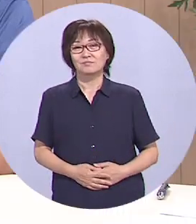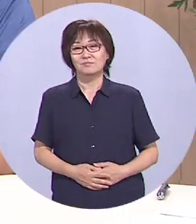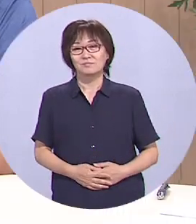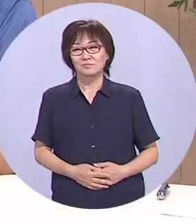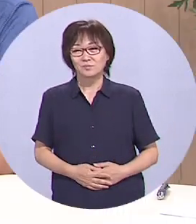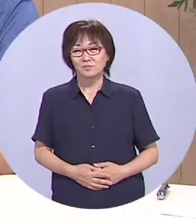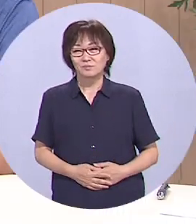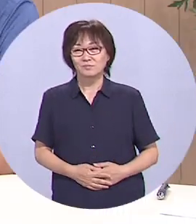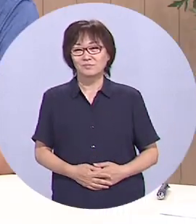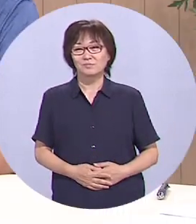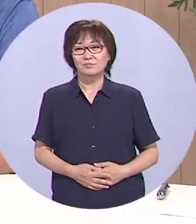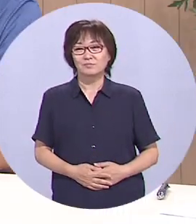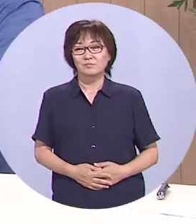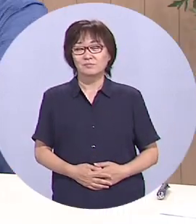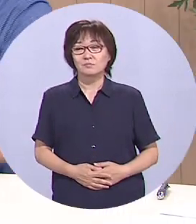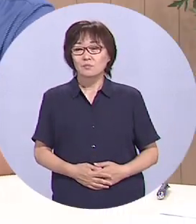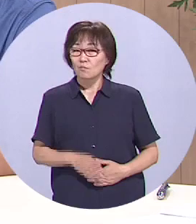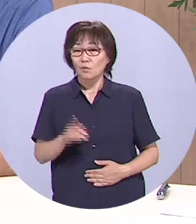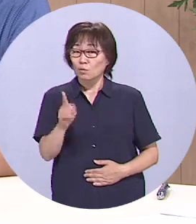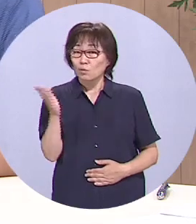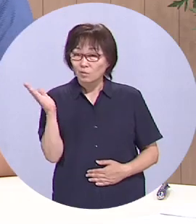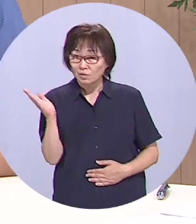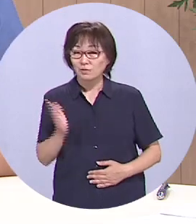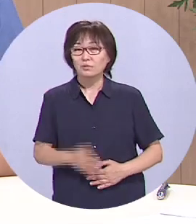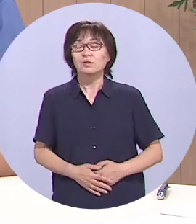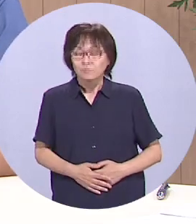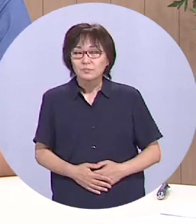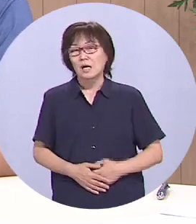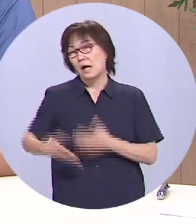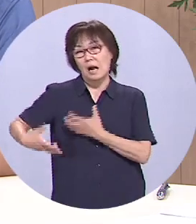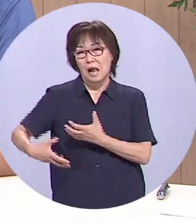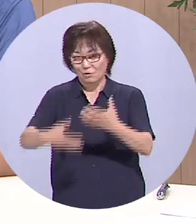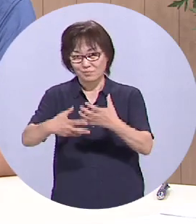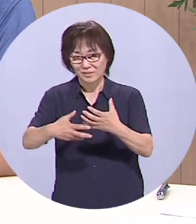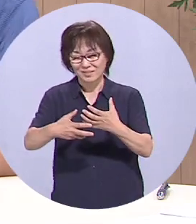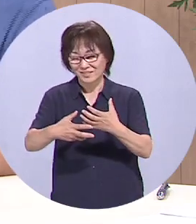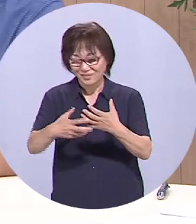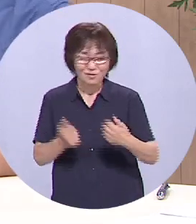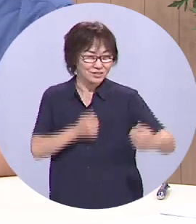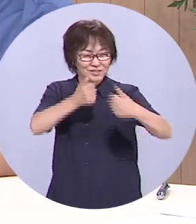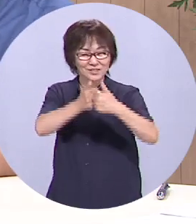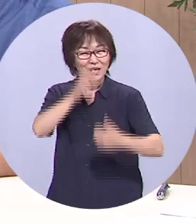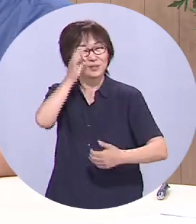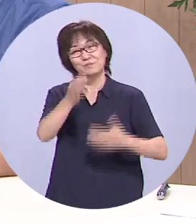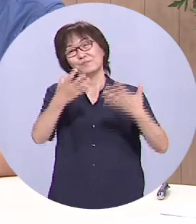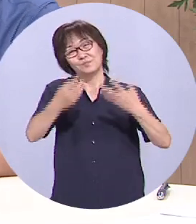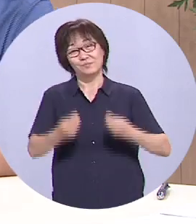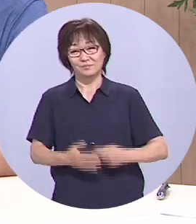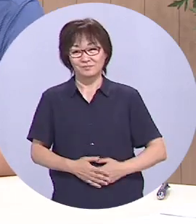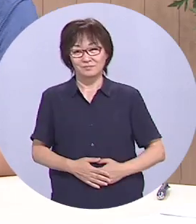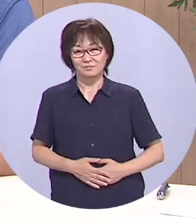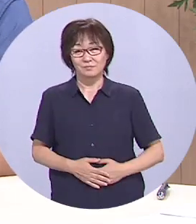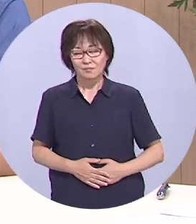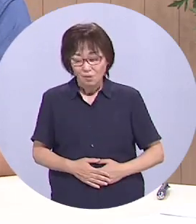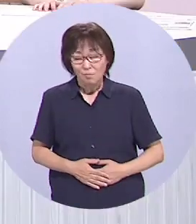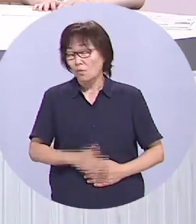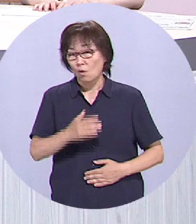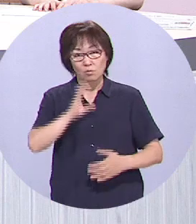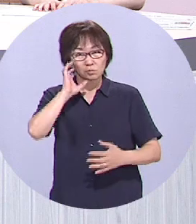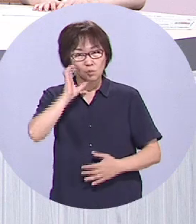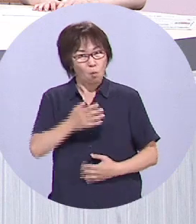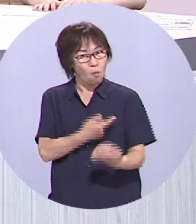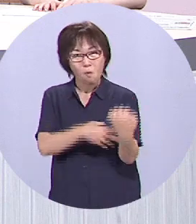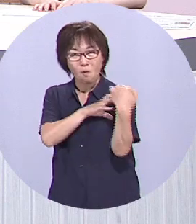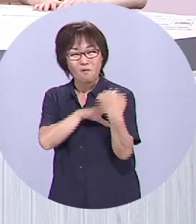ス屋さんです、僕は、はい。内藤さんどうですか。 私はですね、ラグビーのトップリーグの試合を見に行ってきました。 おー、いいですね。 すごい間近で迫力がありました